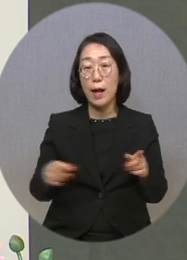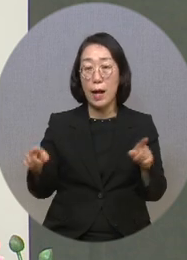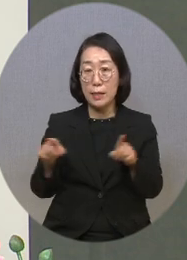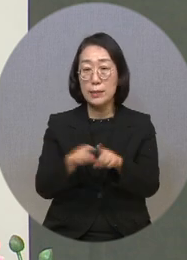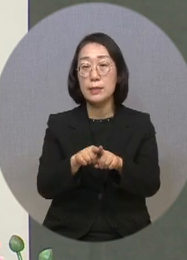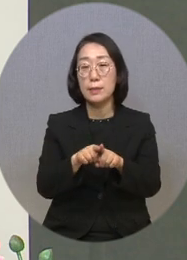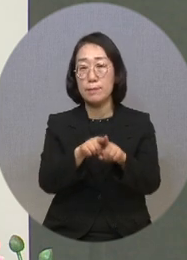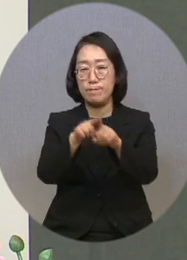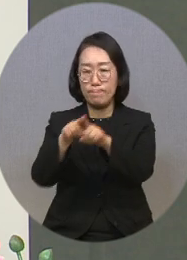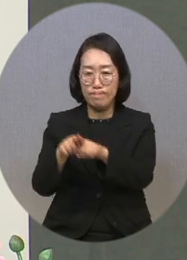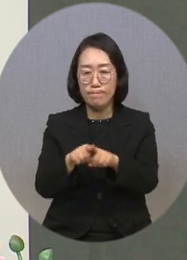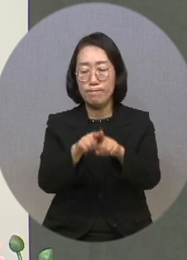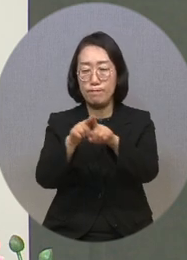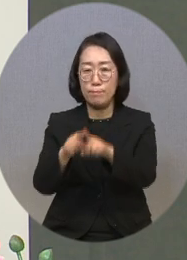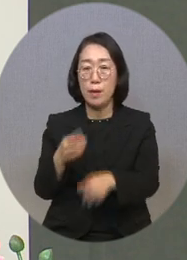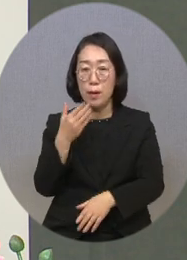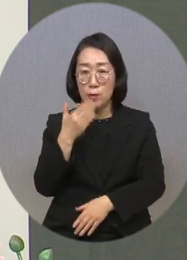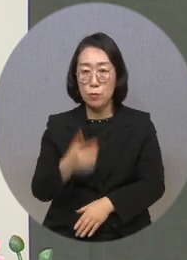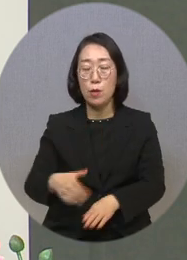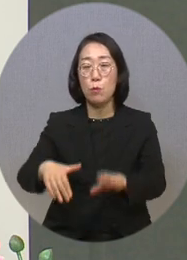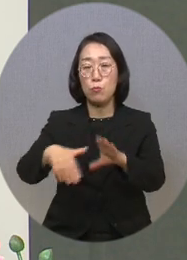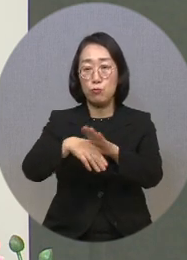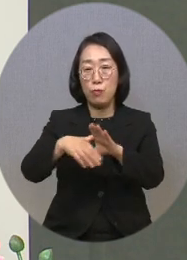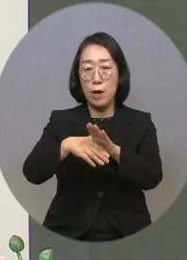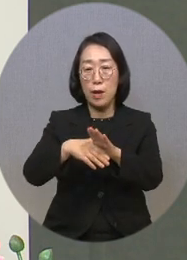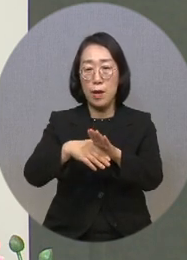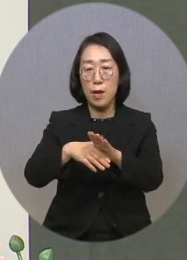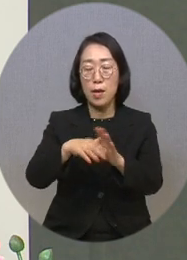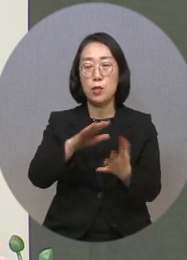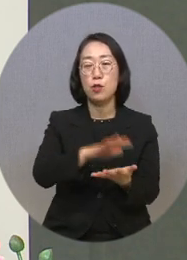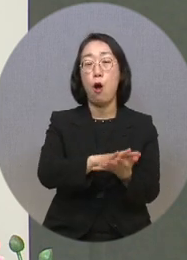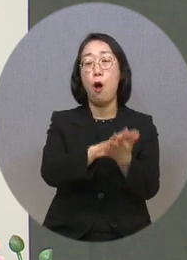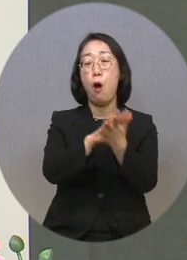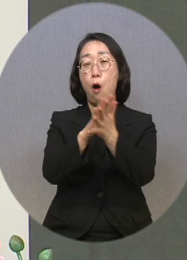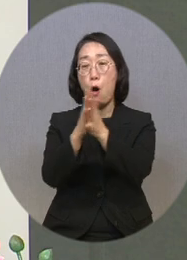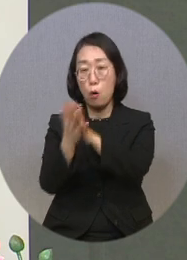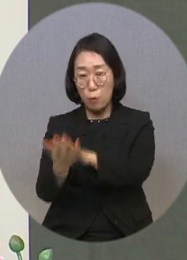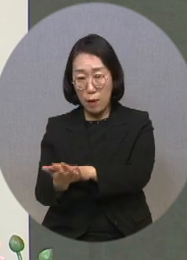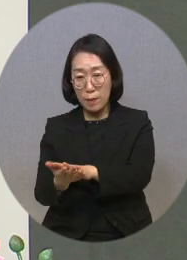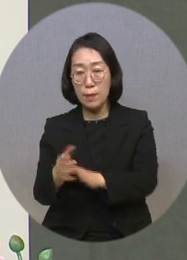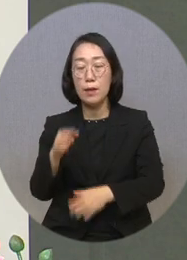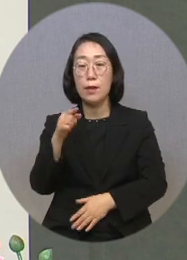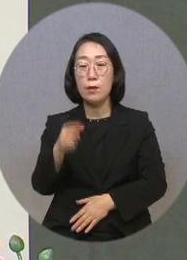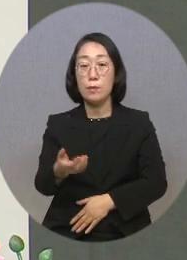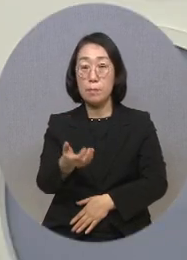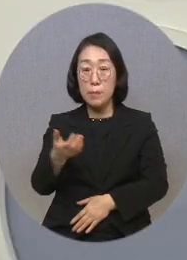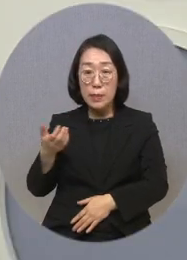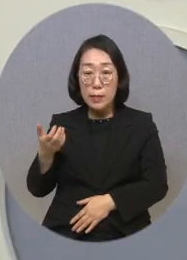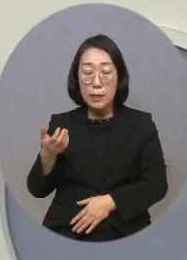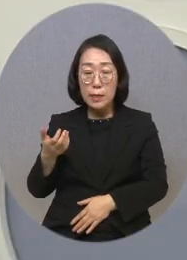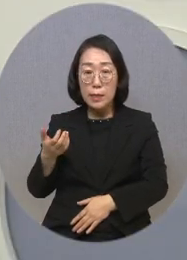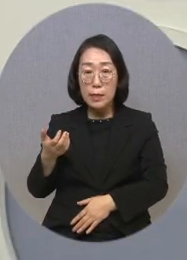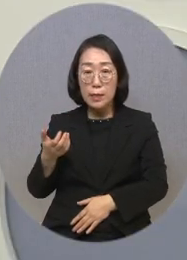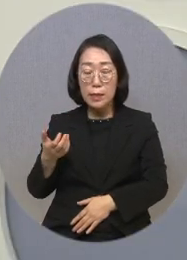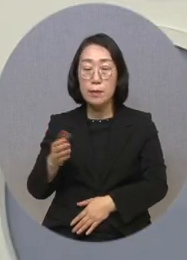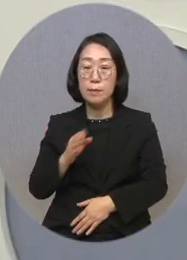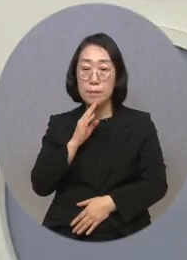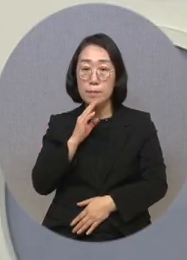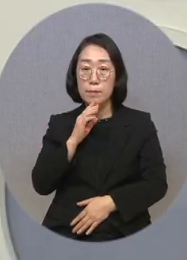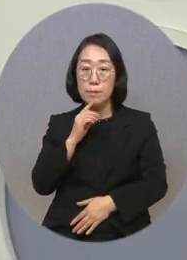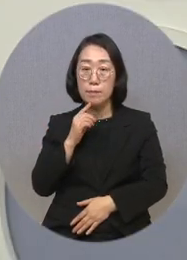하는 수밖에 없는 네. 문화의 전환 네. 이런 것이 다 네. 예측이 됐다 이런 얘기네요. 그럼요.